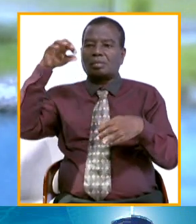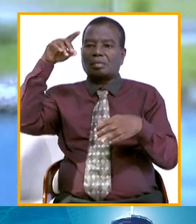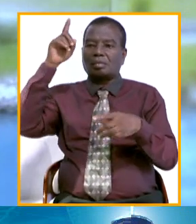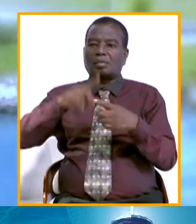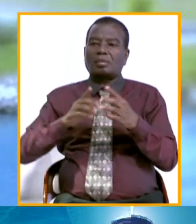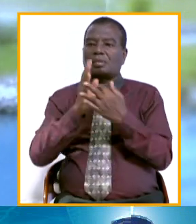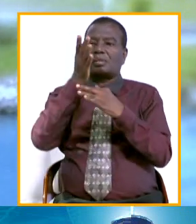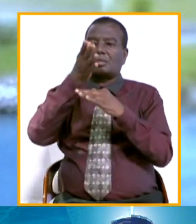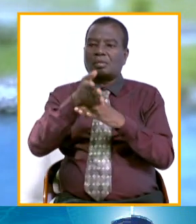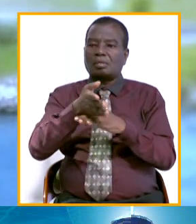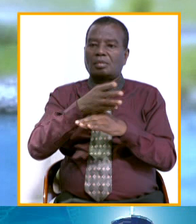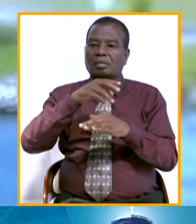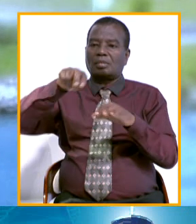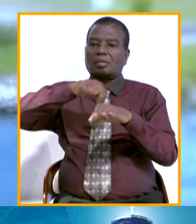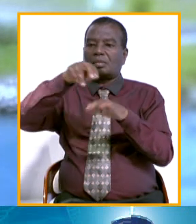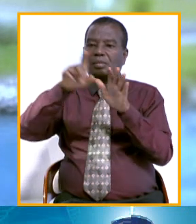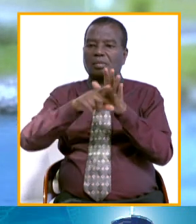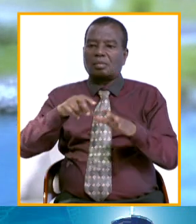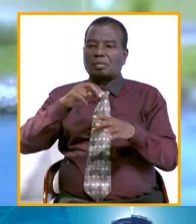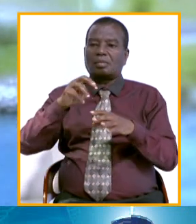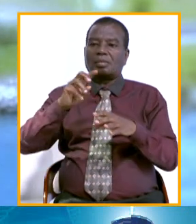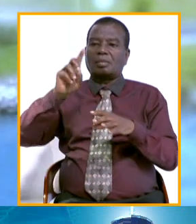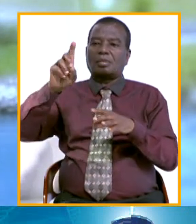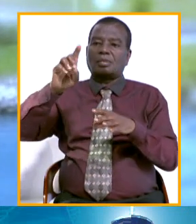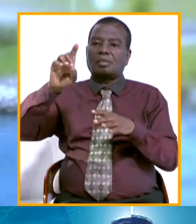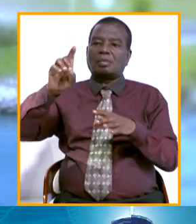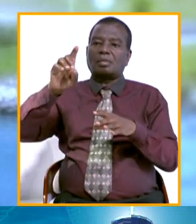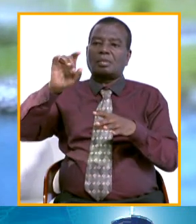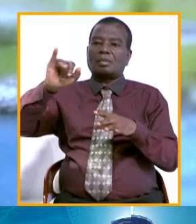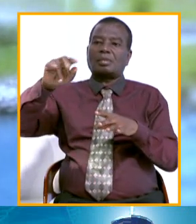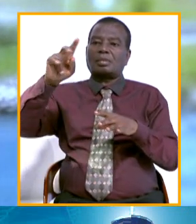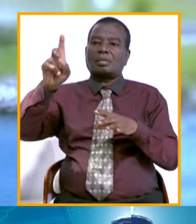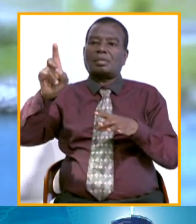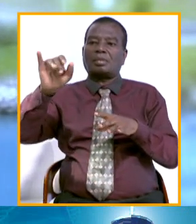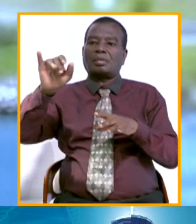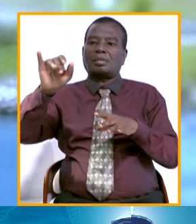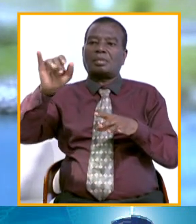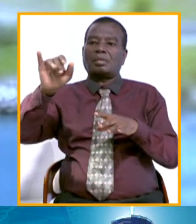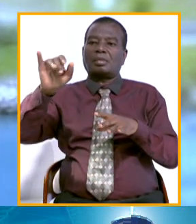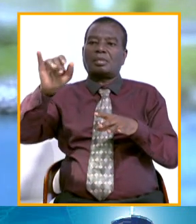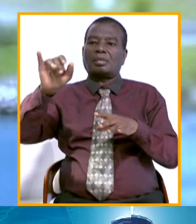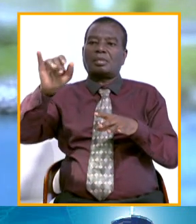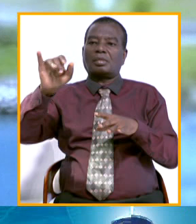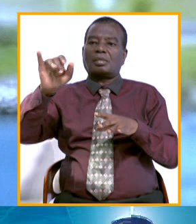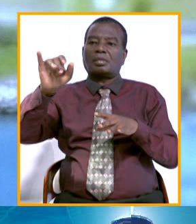à travers le National Democratic Institute, NDI, dont elle a assuré la